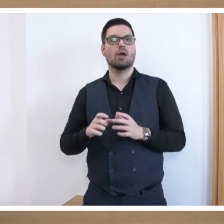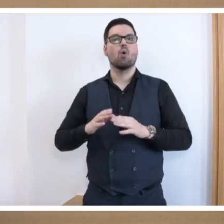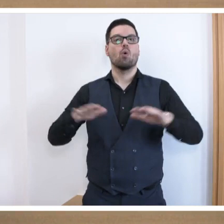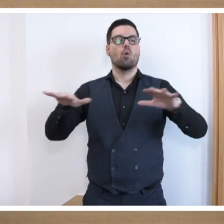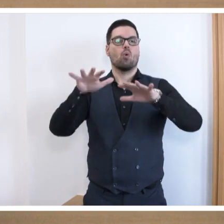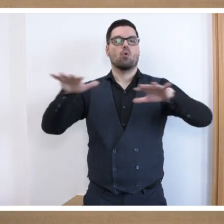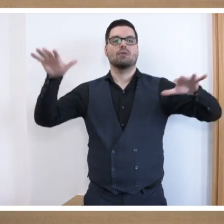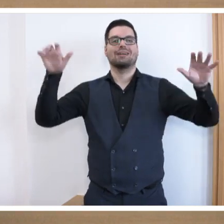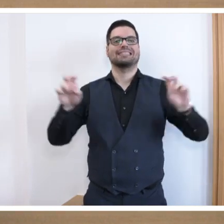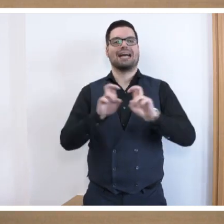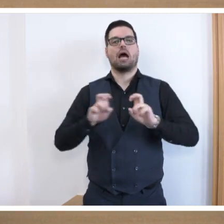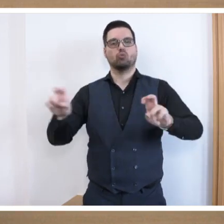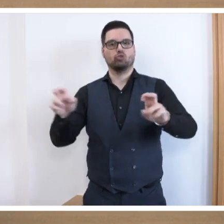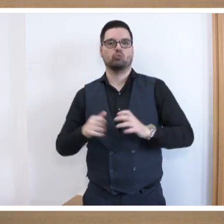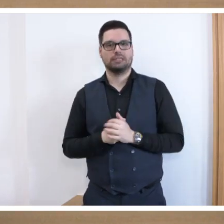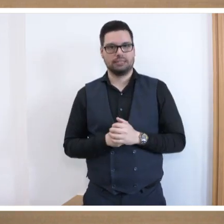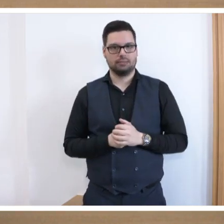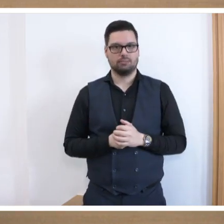einzusetzen.